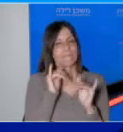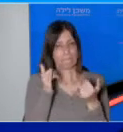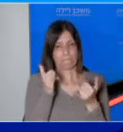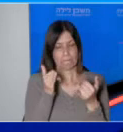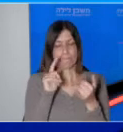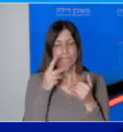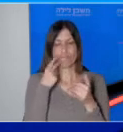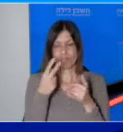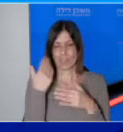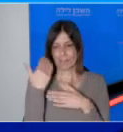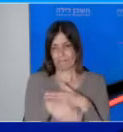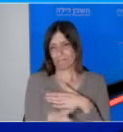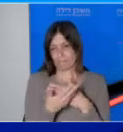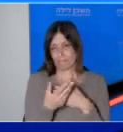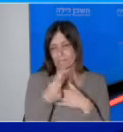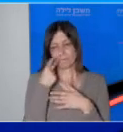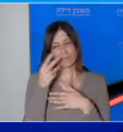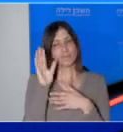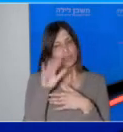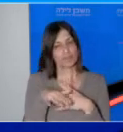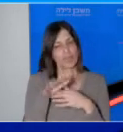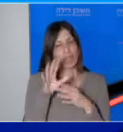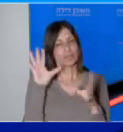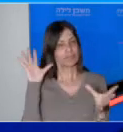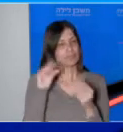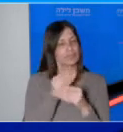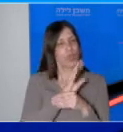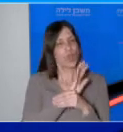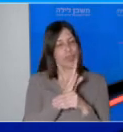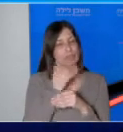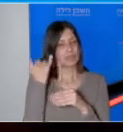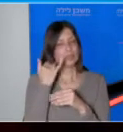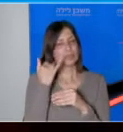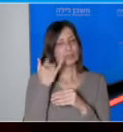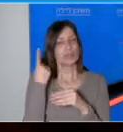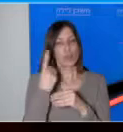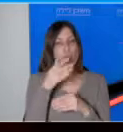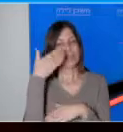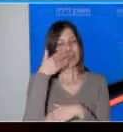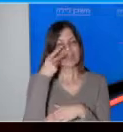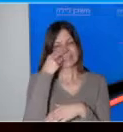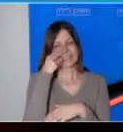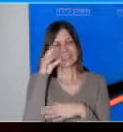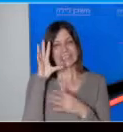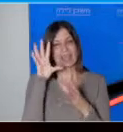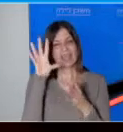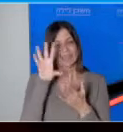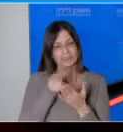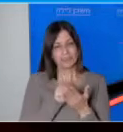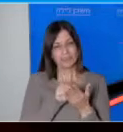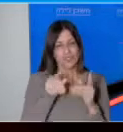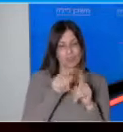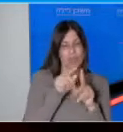נכון, אבל תראה, בסופו של יום ראינו את זה גם לאורך כל הקורונה, שכל מדינה ניסתה להידמות לאחרת, אבל אתה